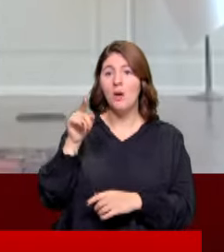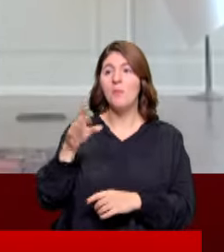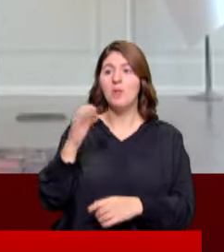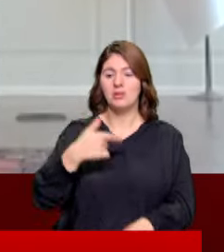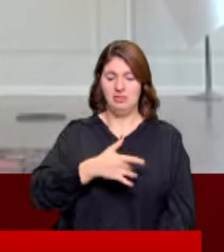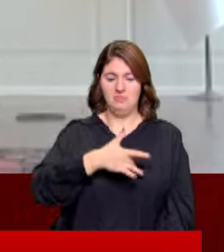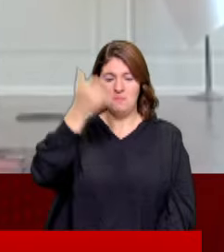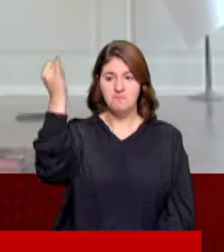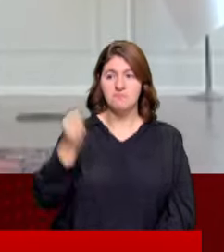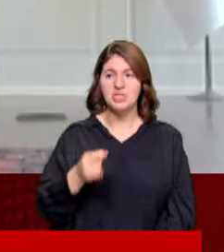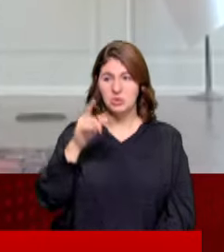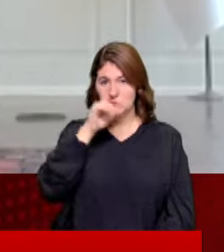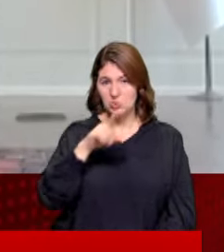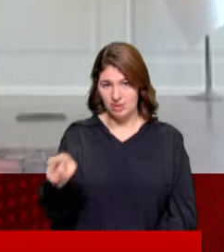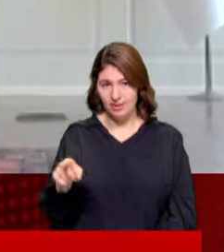art niyet karşısında